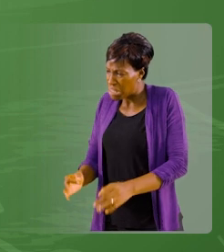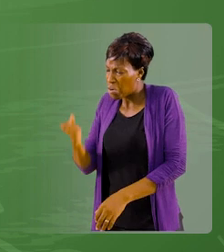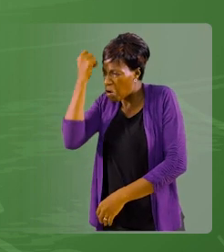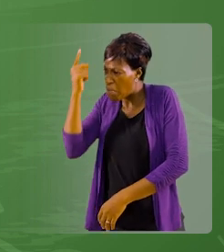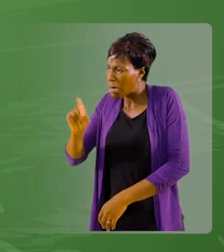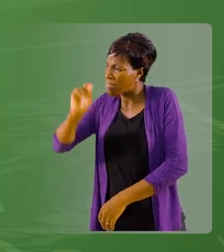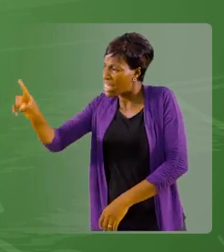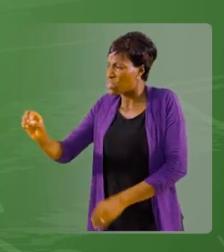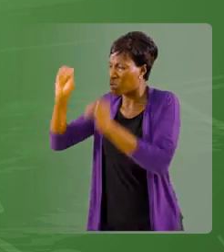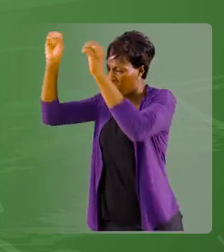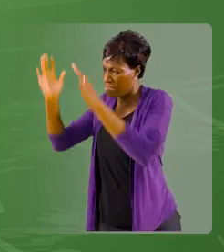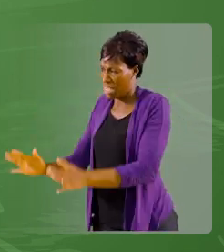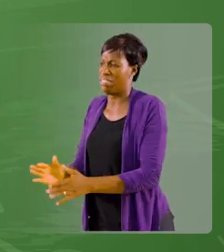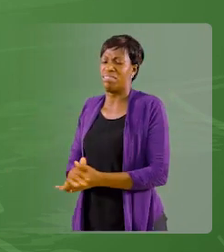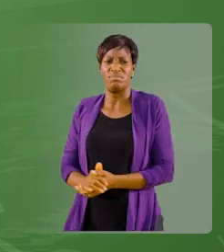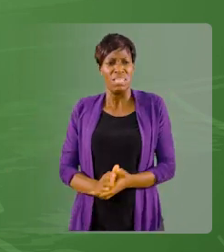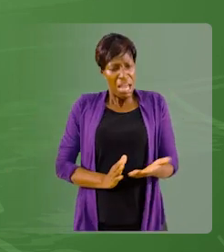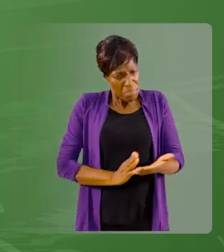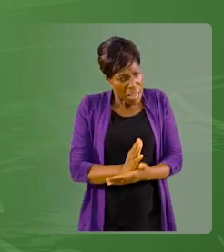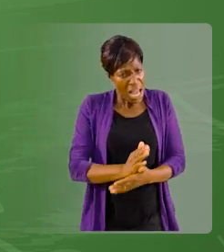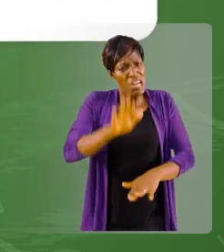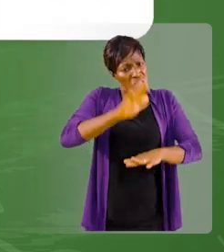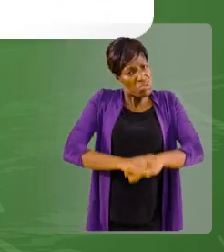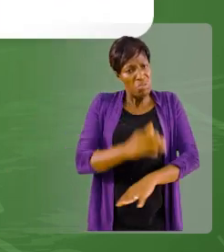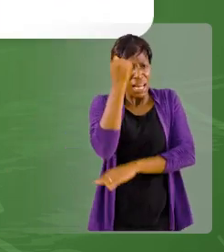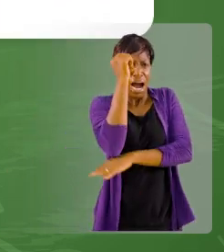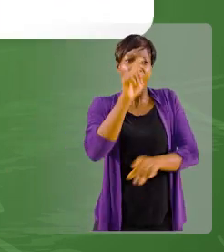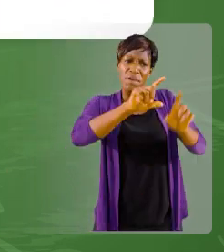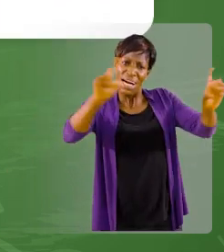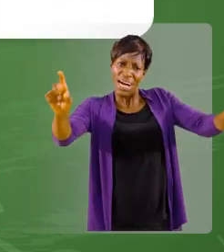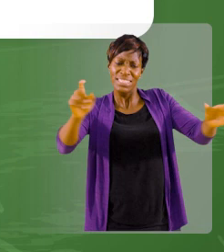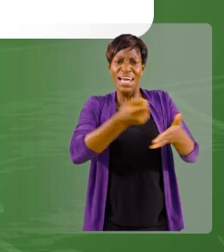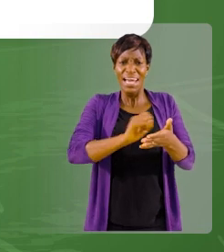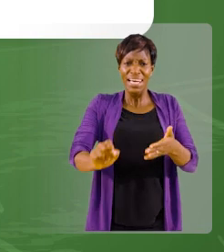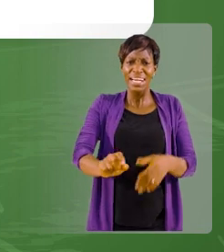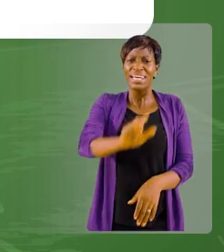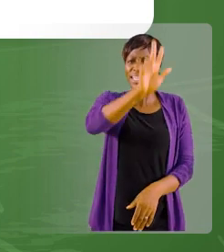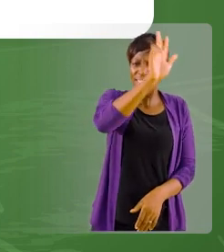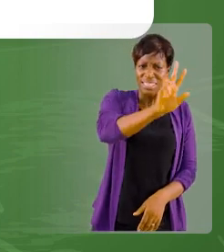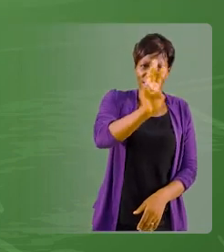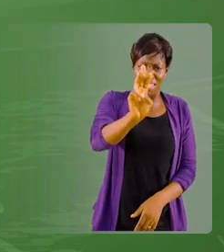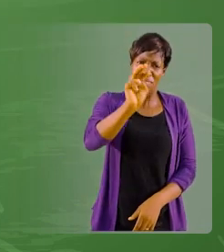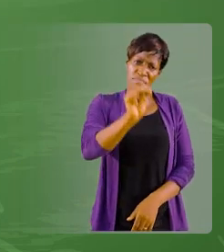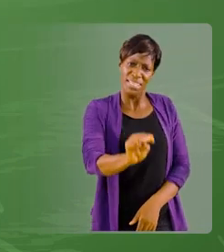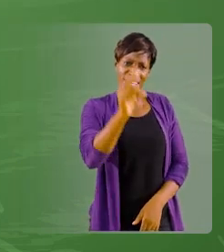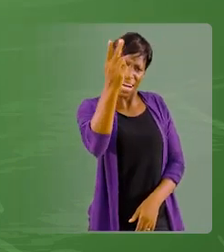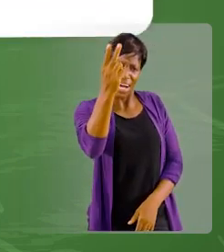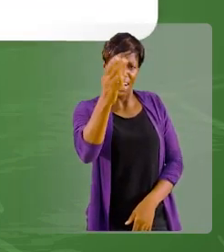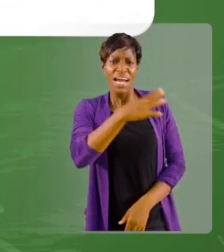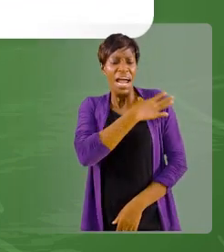changement. Bien, sur la pancarte, il est écrit 36 mètres carrés. Et le guide